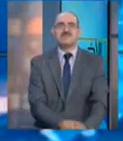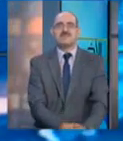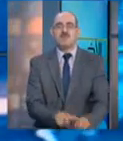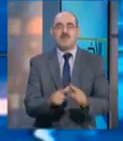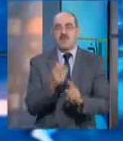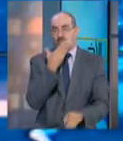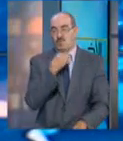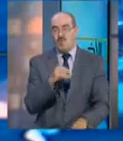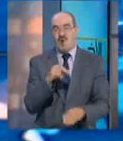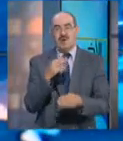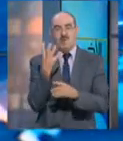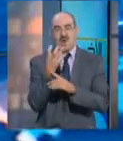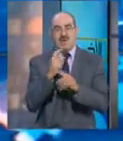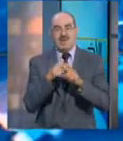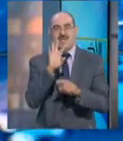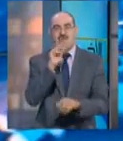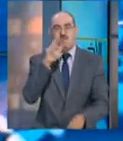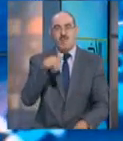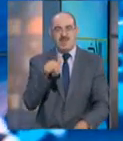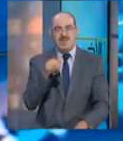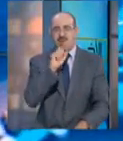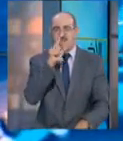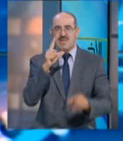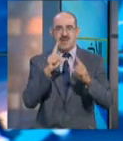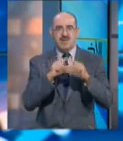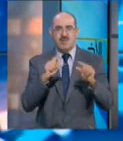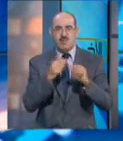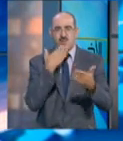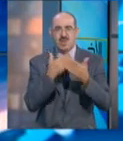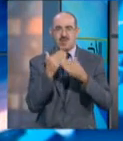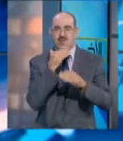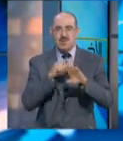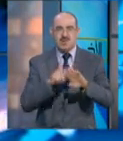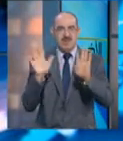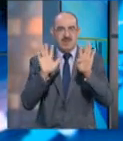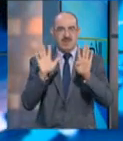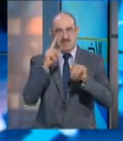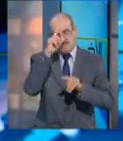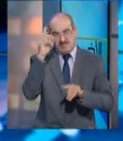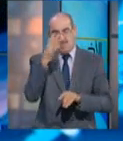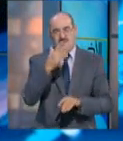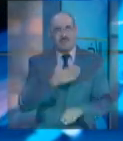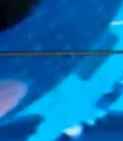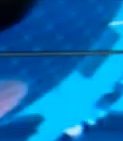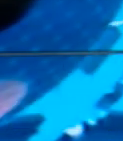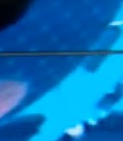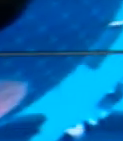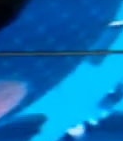وبجمال قصور تيميمون العتيقة نختم نشرتنا، نلقاكم في تمام التاسعة بحول الله. إلى اللقاء.